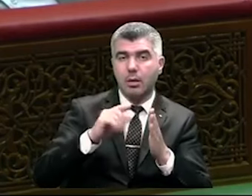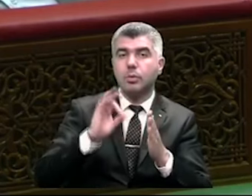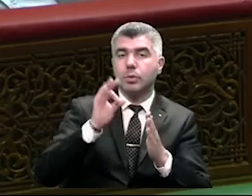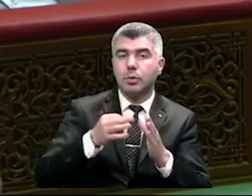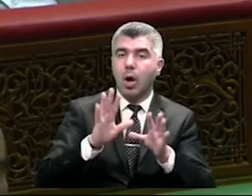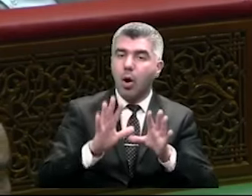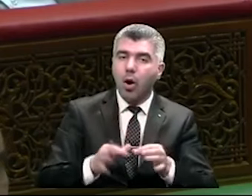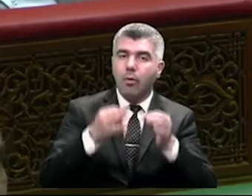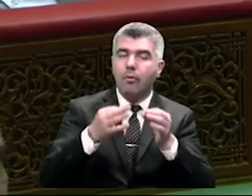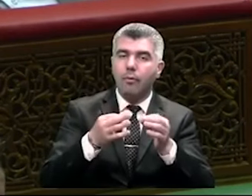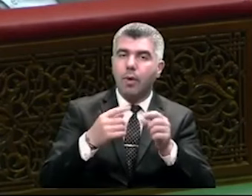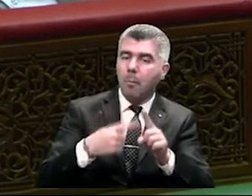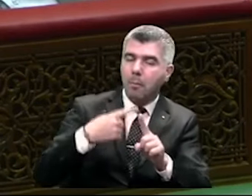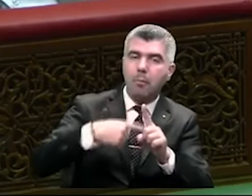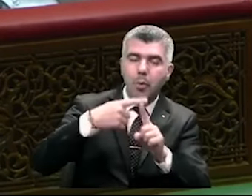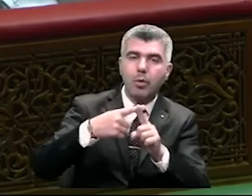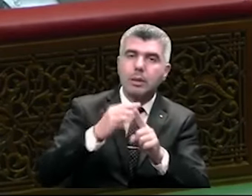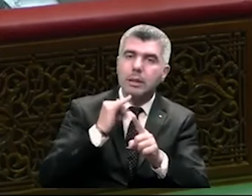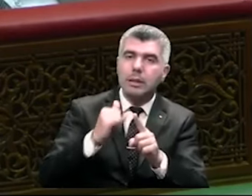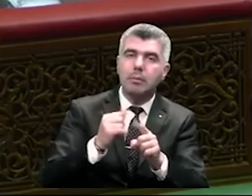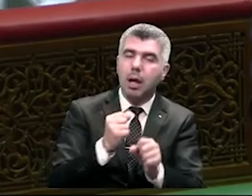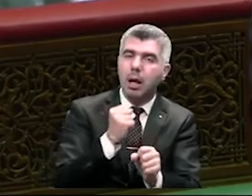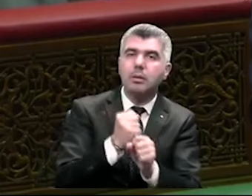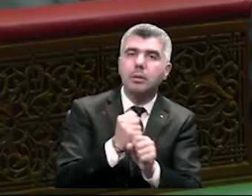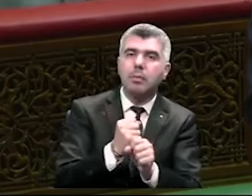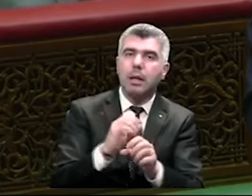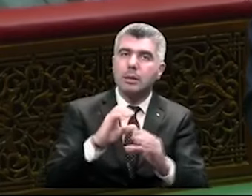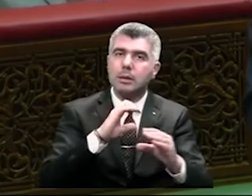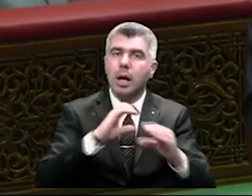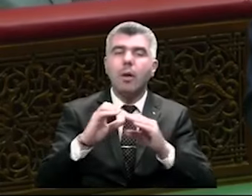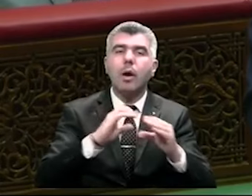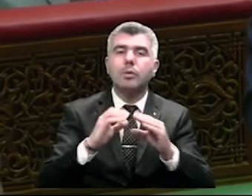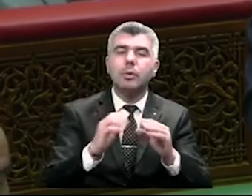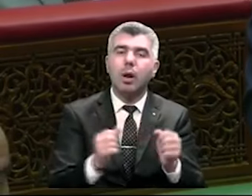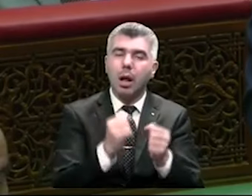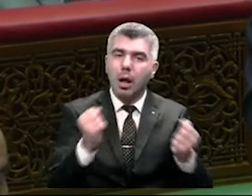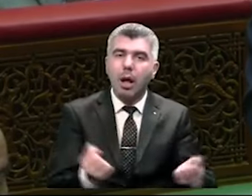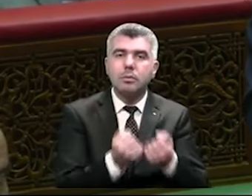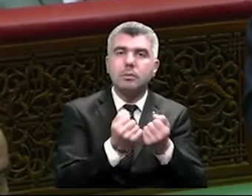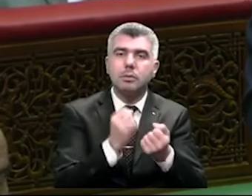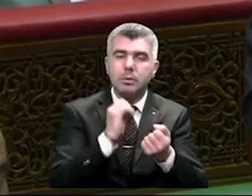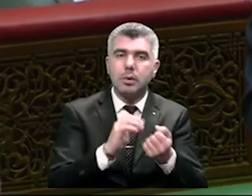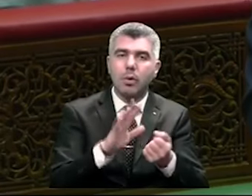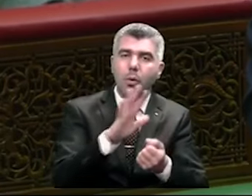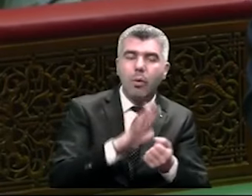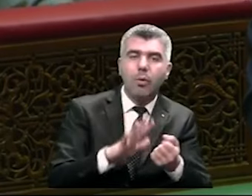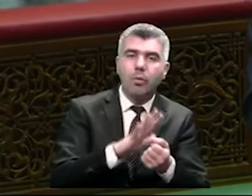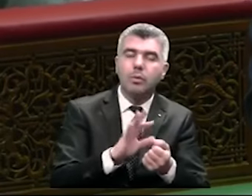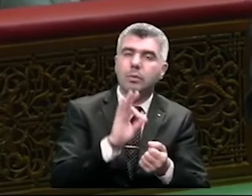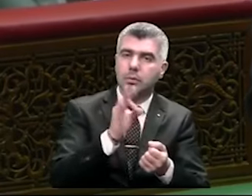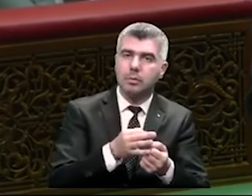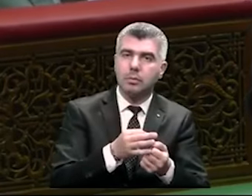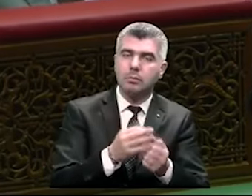العطاء الفاعل والمستمر والعمل والتواصل والنشاط الدائم لتنميه مواهبهم